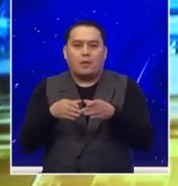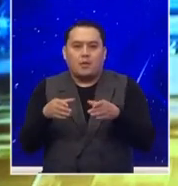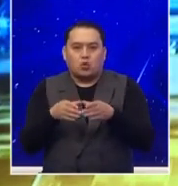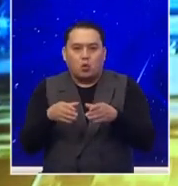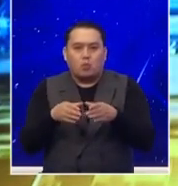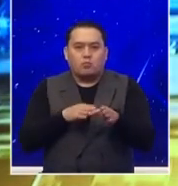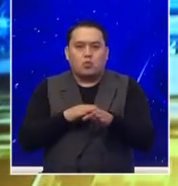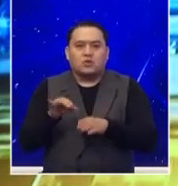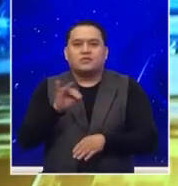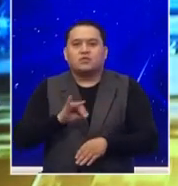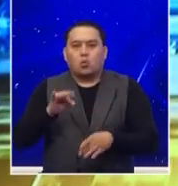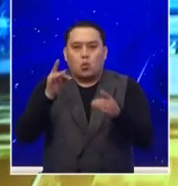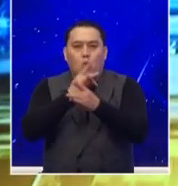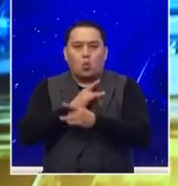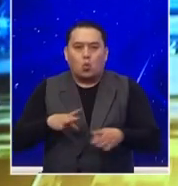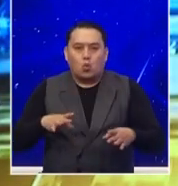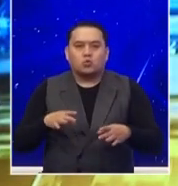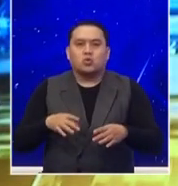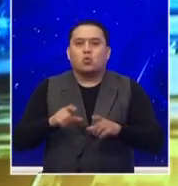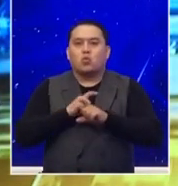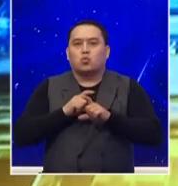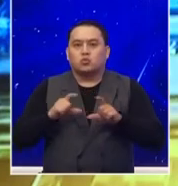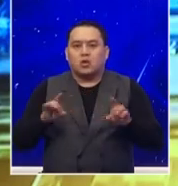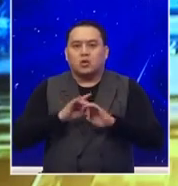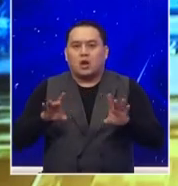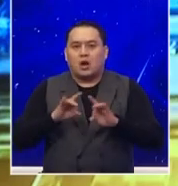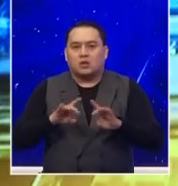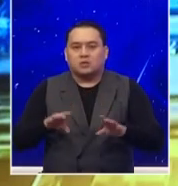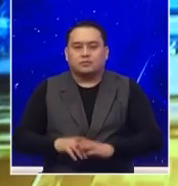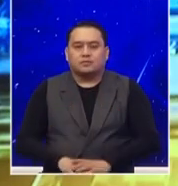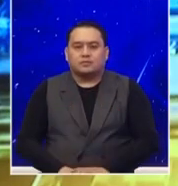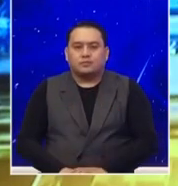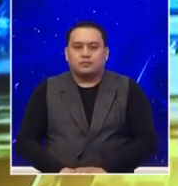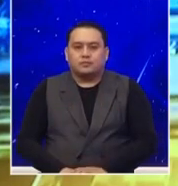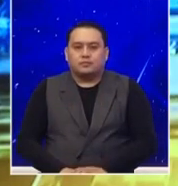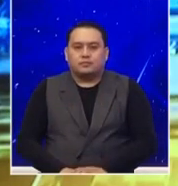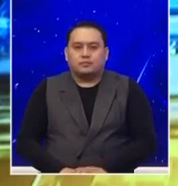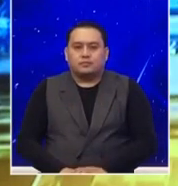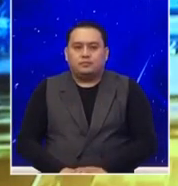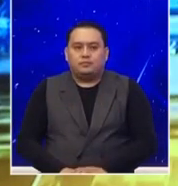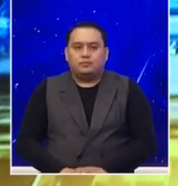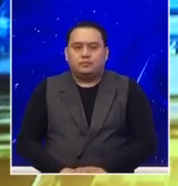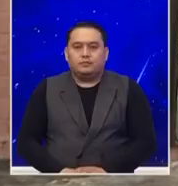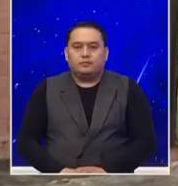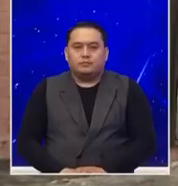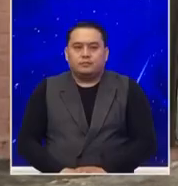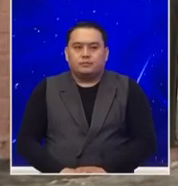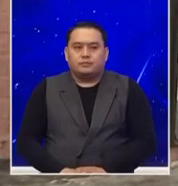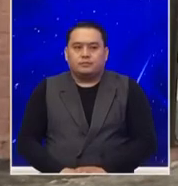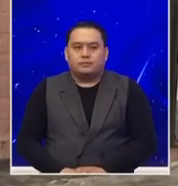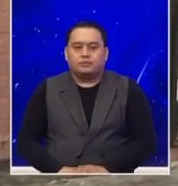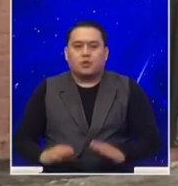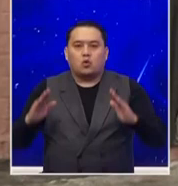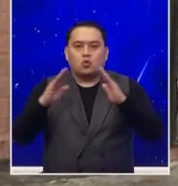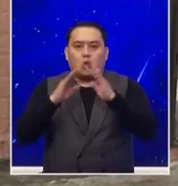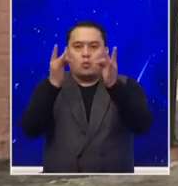также полувековой истории культурно-досугового учреждения расскажет мой коллега Руслан Нурмухамбетов. Дом